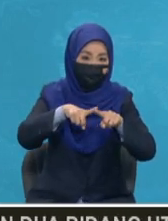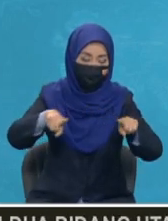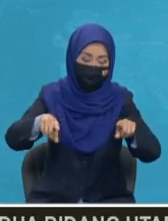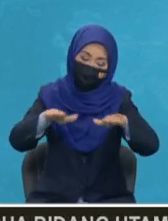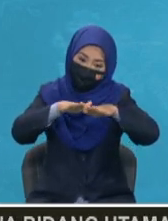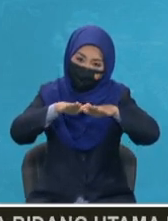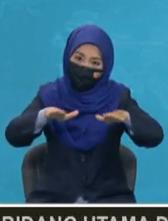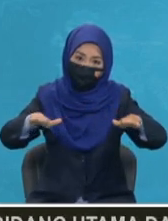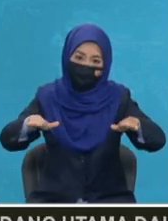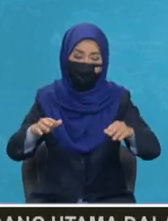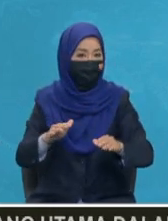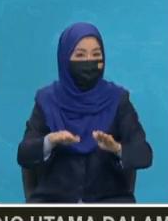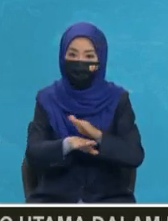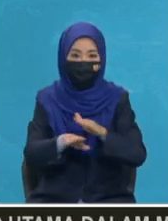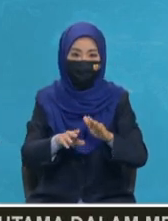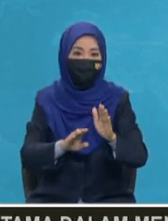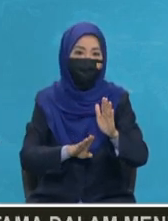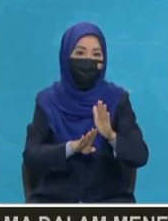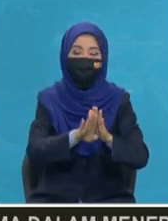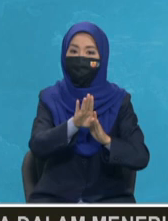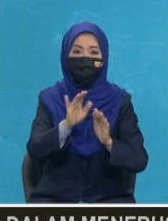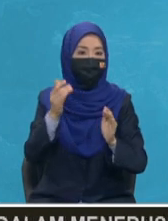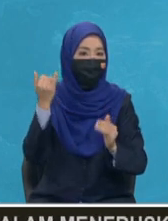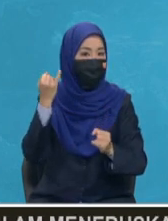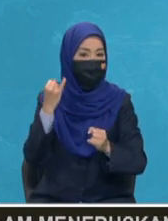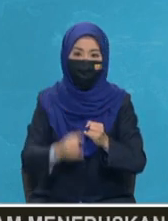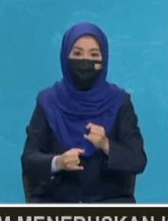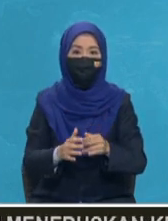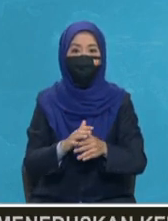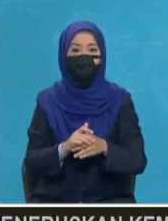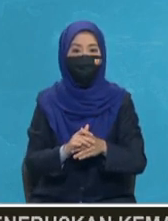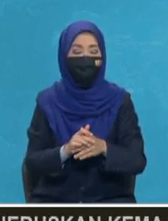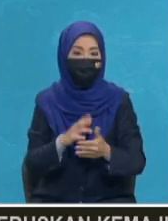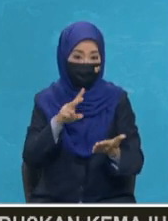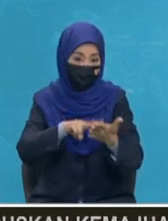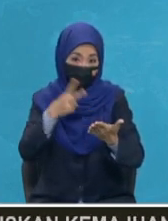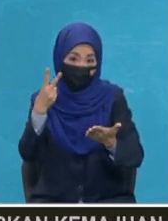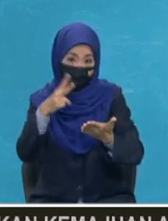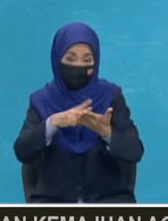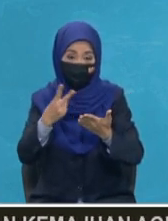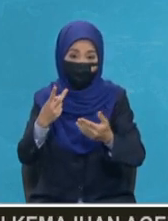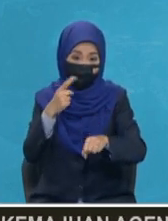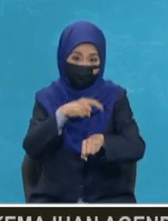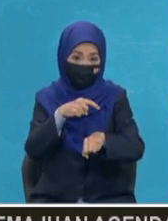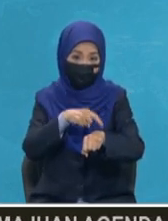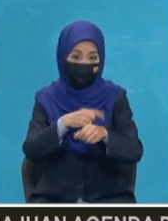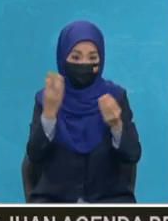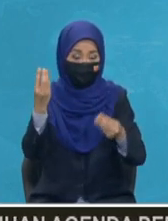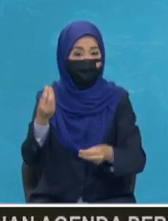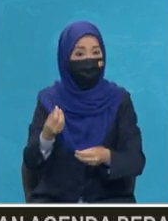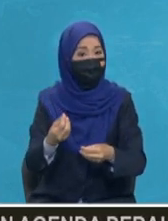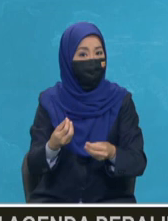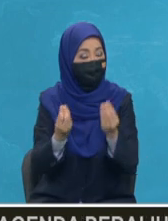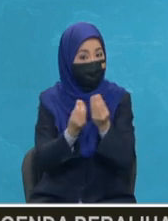stabil dan tidak menunjukkan peningkatan braliny juga menunjukkan tabyit Ujang ke masa bagi jumlah cash